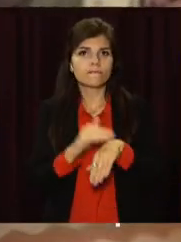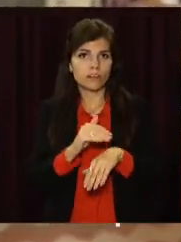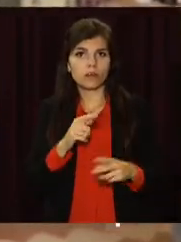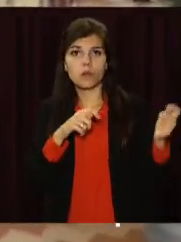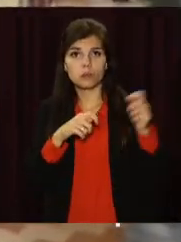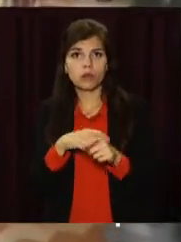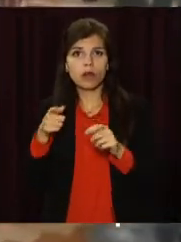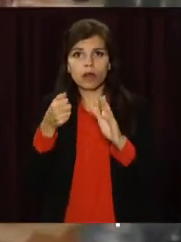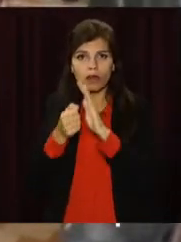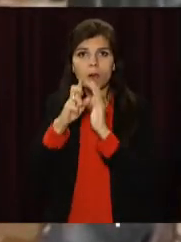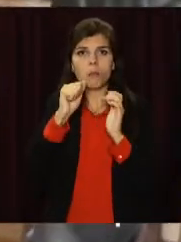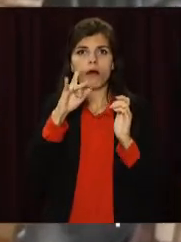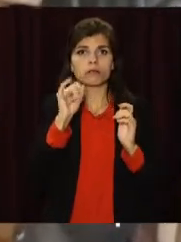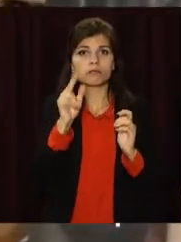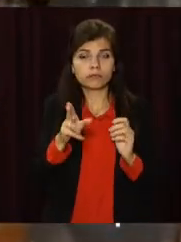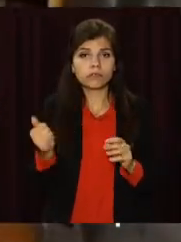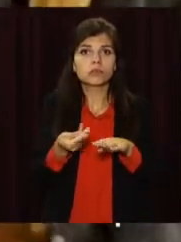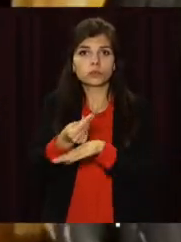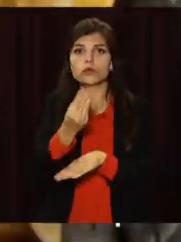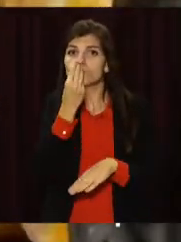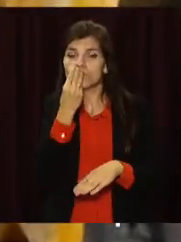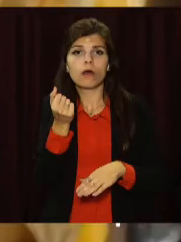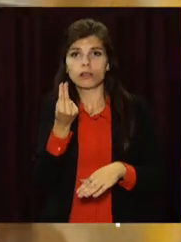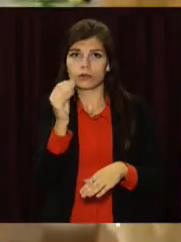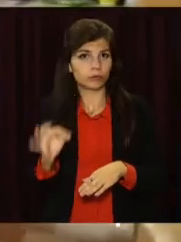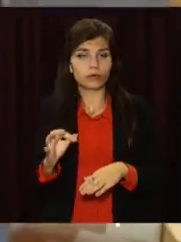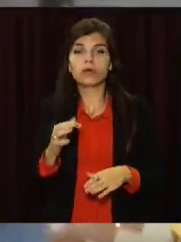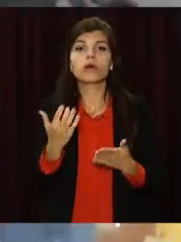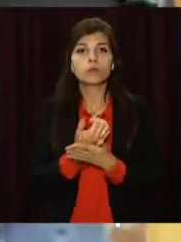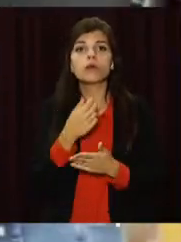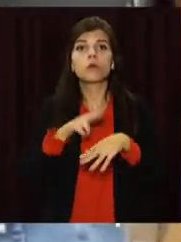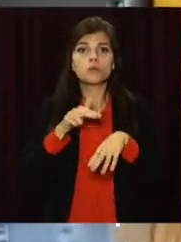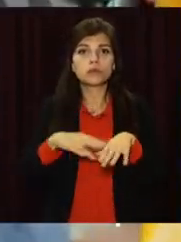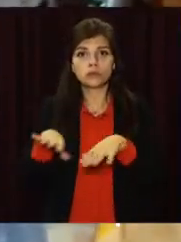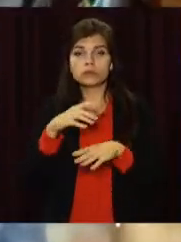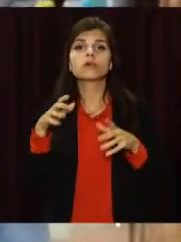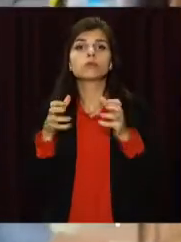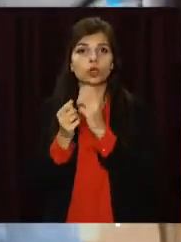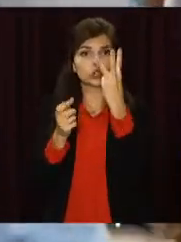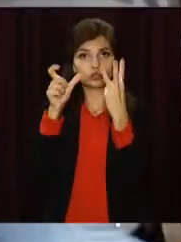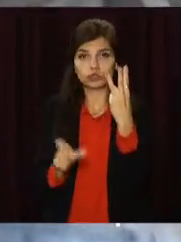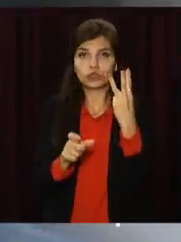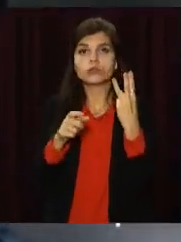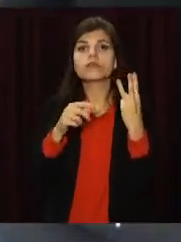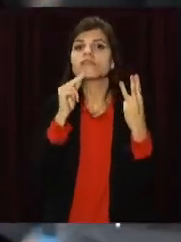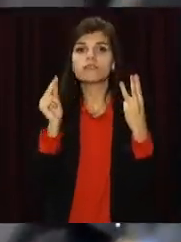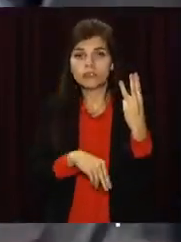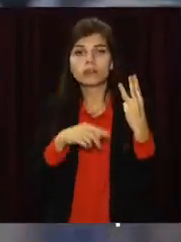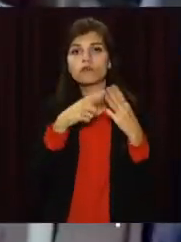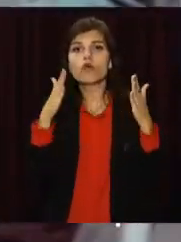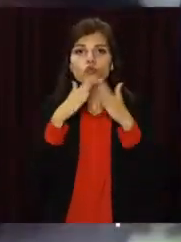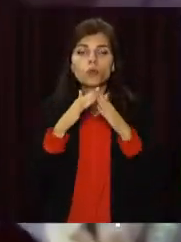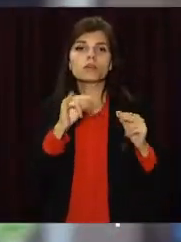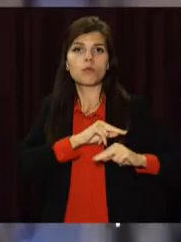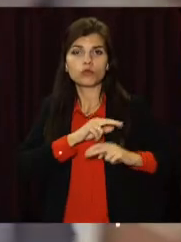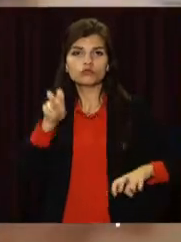цього поселили їх у бараках і розплачувалися їжею. У ході слідства поліціянти затримали трьох чоловіків та провели обшуки у них вдома